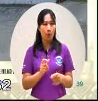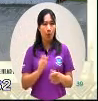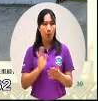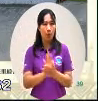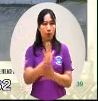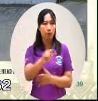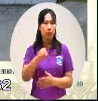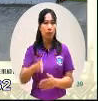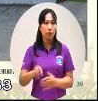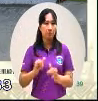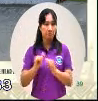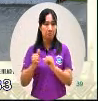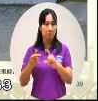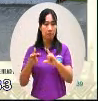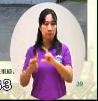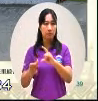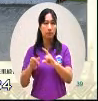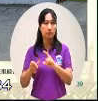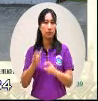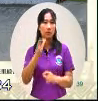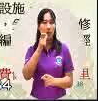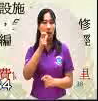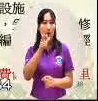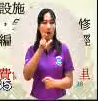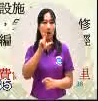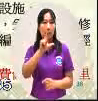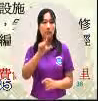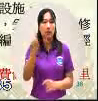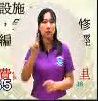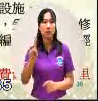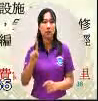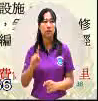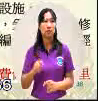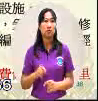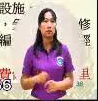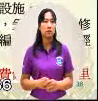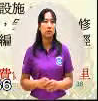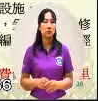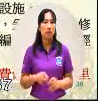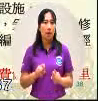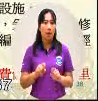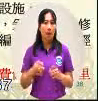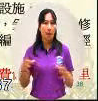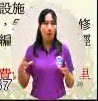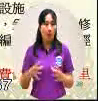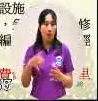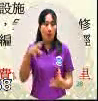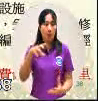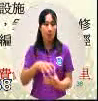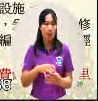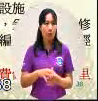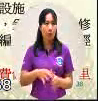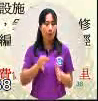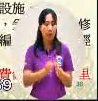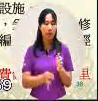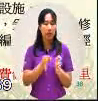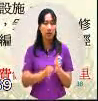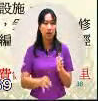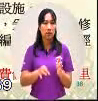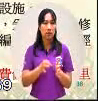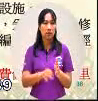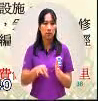个叫综合篮球场啊，综合篮球场。过去88之后呢，这个